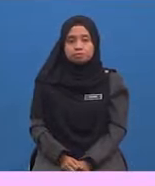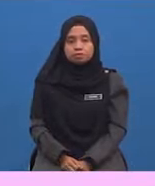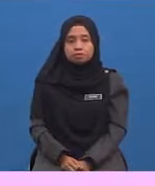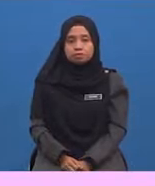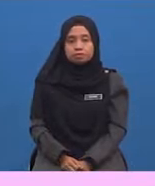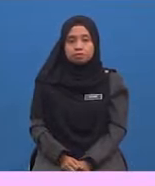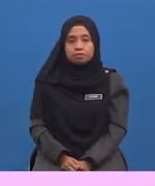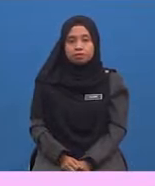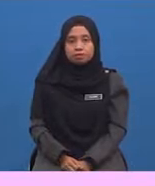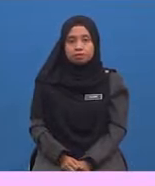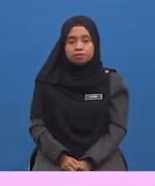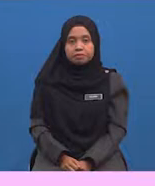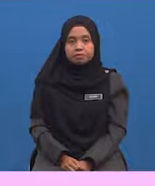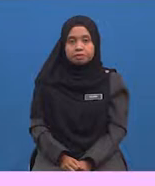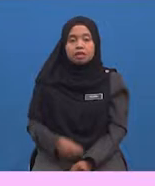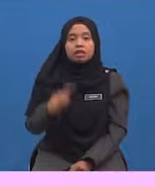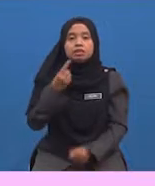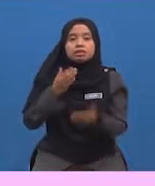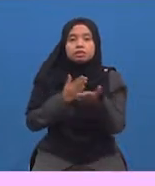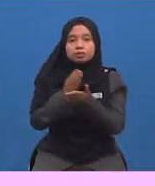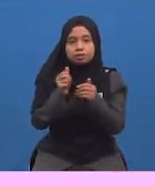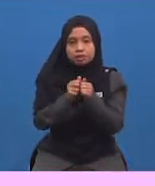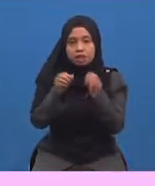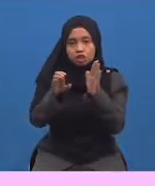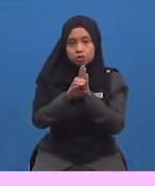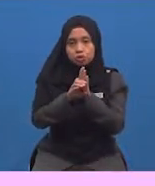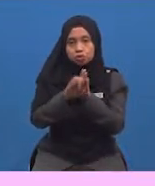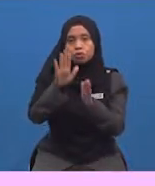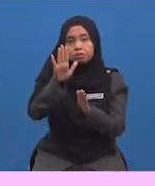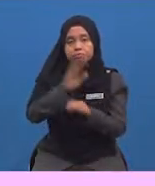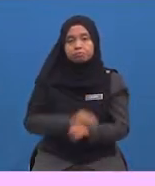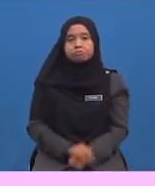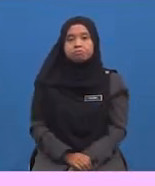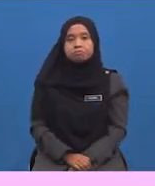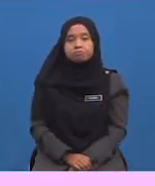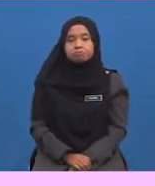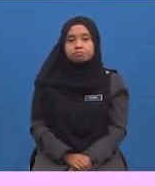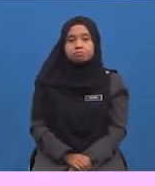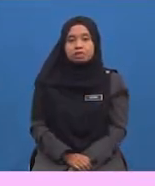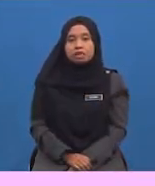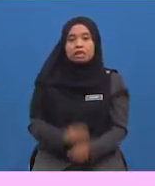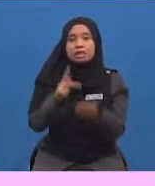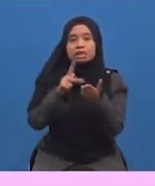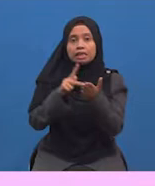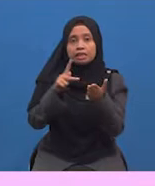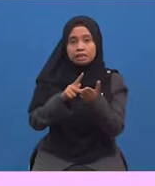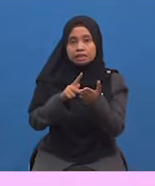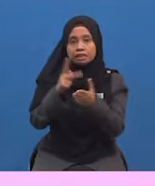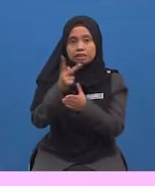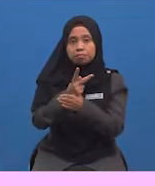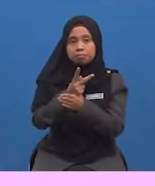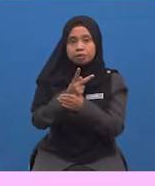Baiklah, murid-murid. Kita teruskan dengan contoh kelima pula. Hitung isi padu